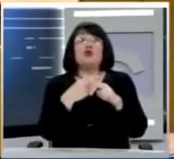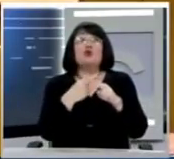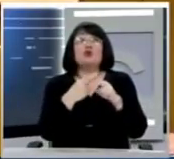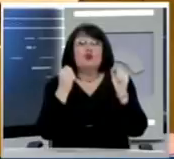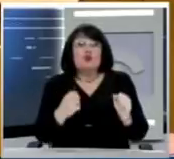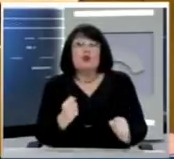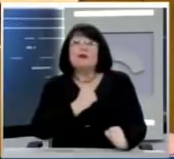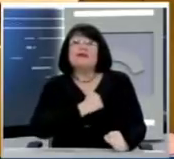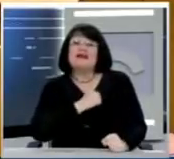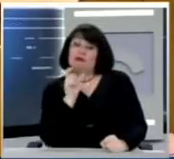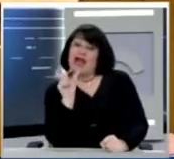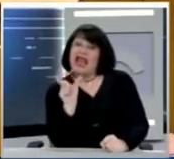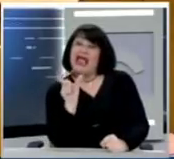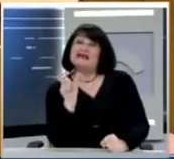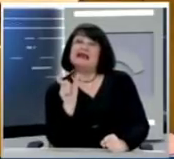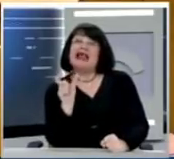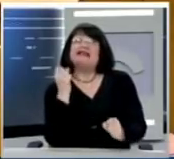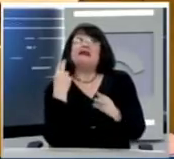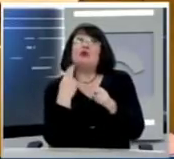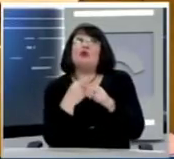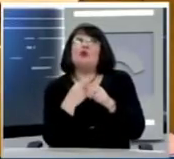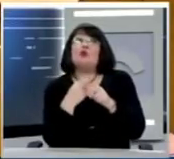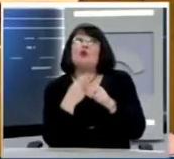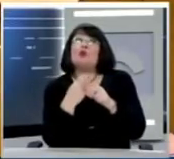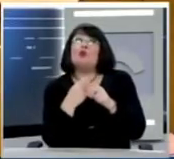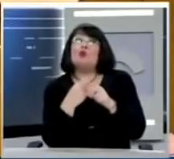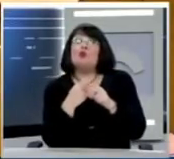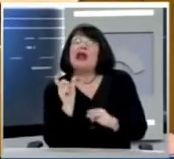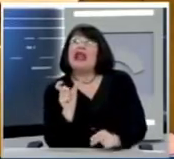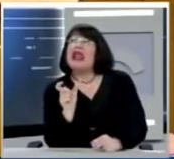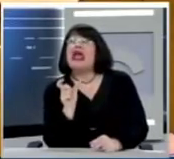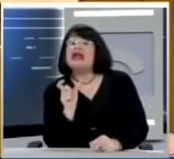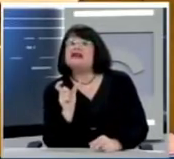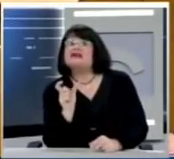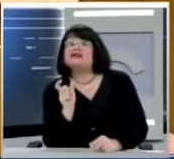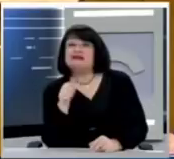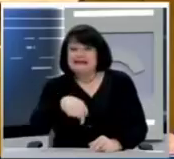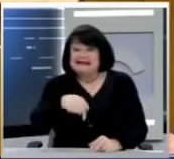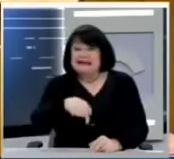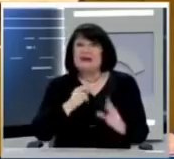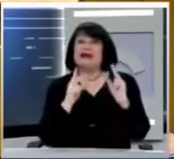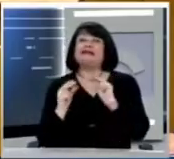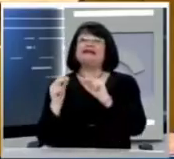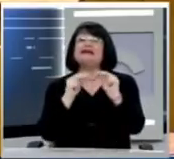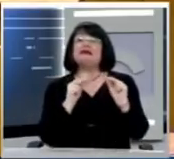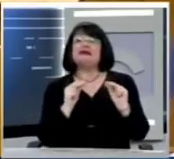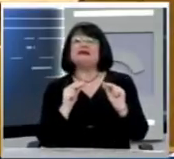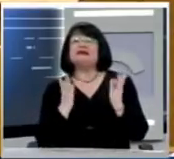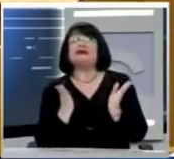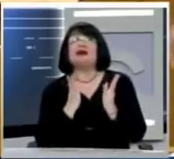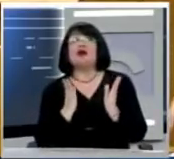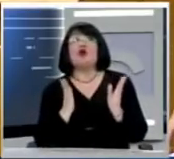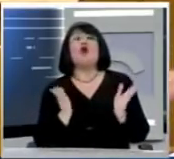η κρίσιμη λέξη, με συγχωρείτε, η κρίσιμη λέξη στην σημερινή συνεδρίαση, ό,τι